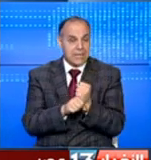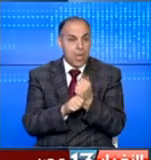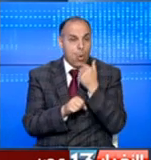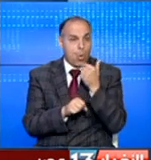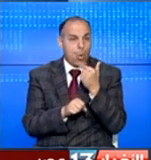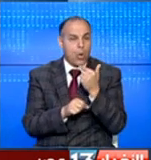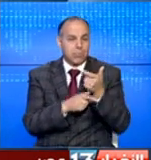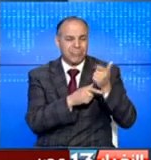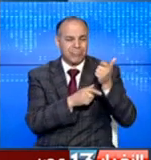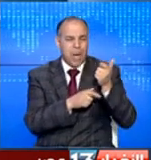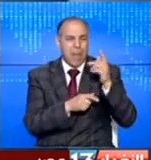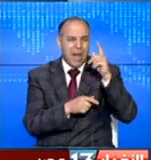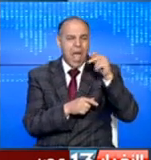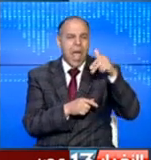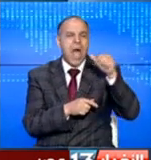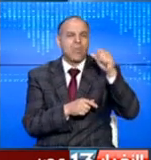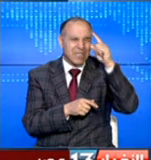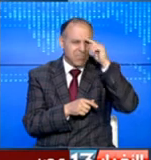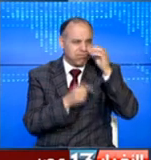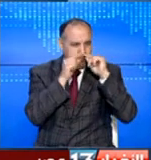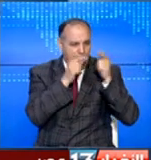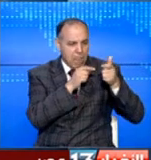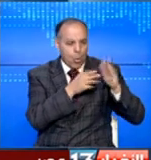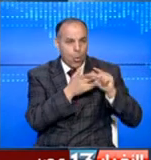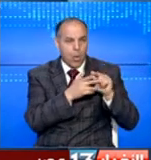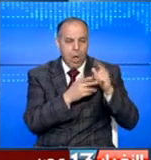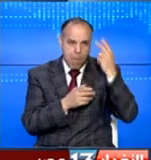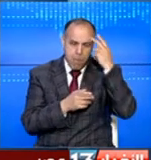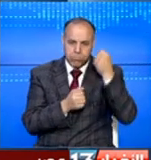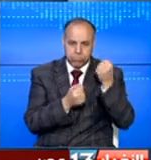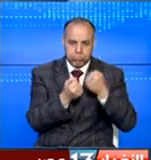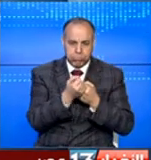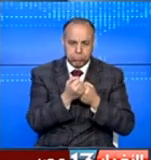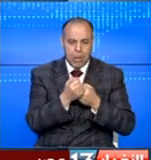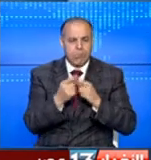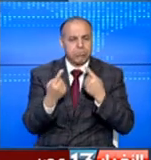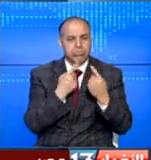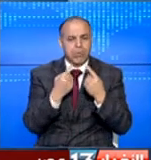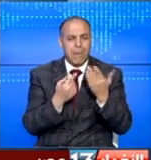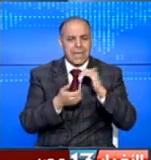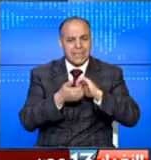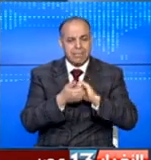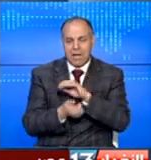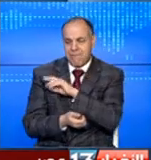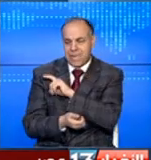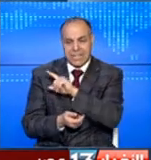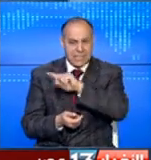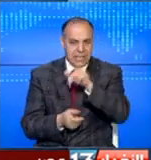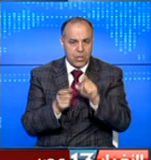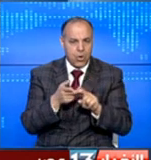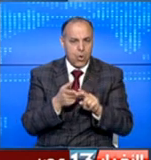عقب اغتيال الرئيس الأسبق أنور السادات، عرف بموقفه الداعم للمفاوضات السلمية بين